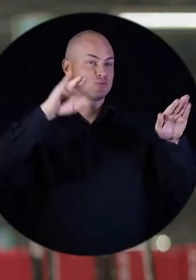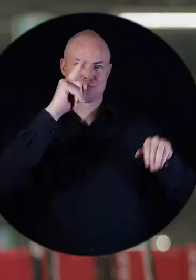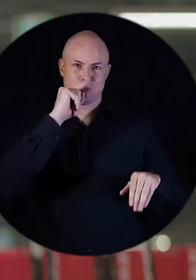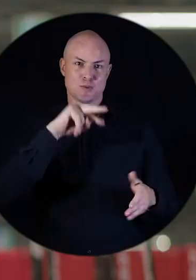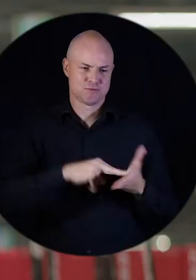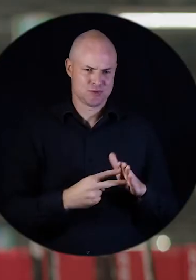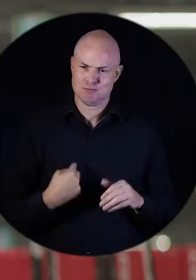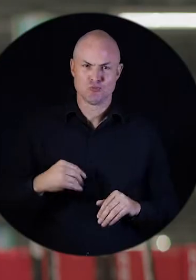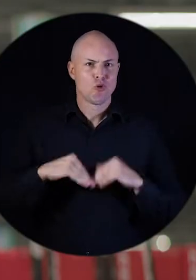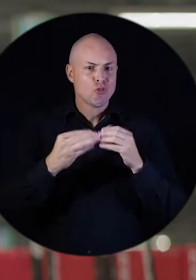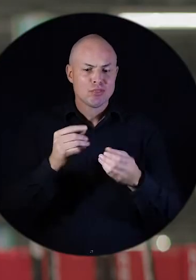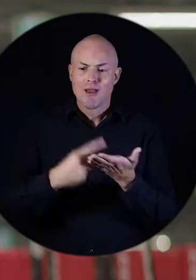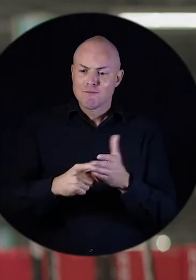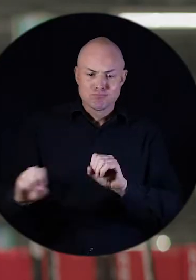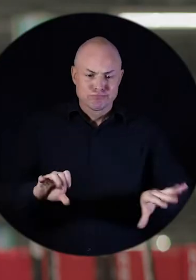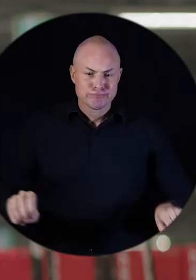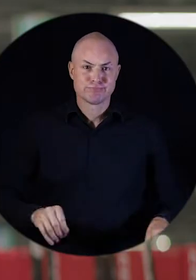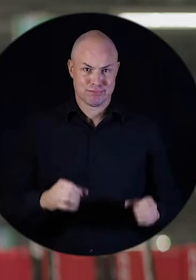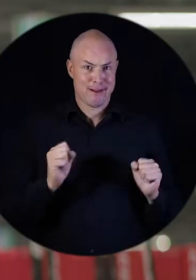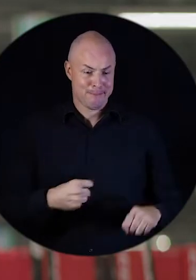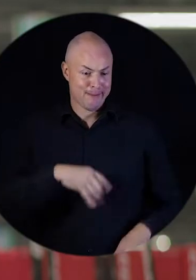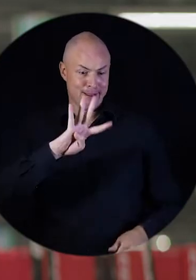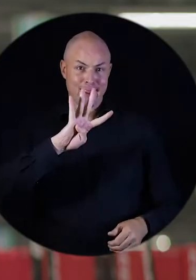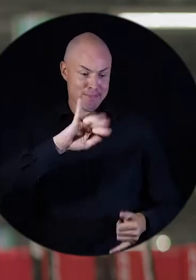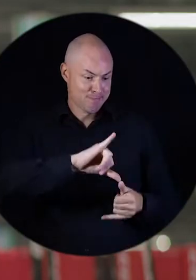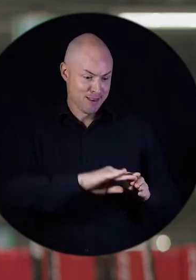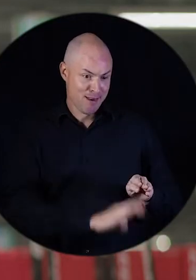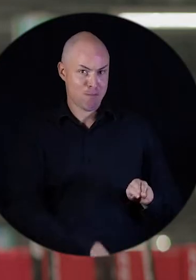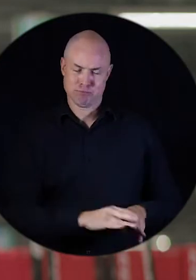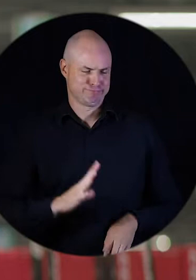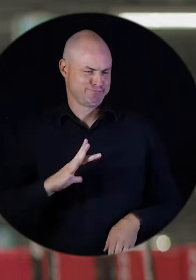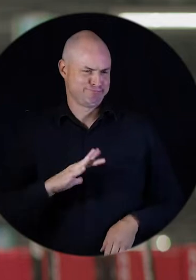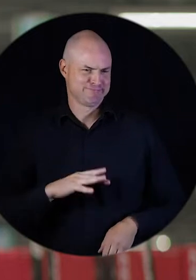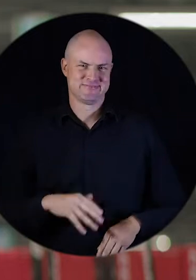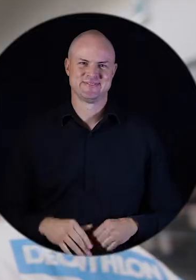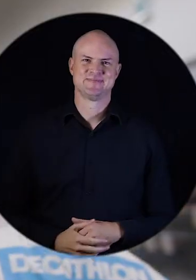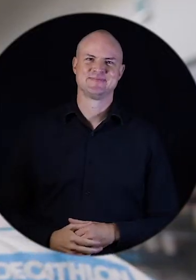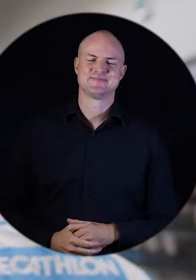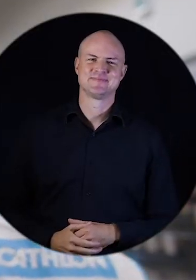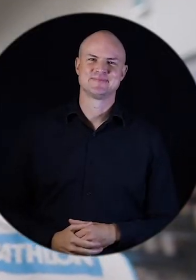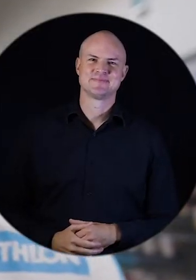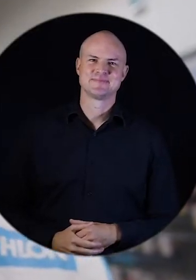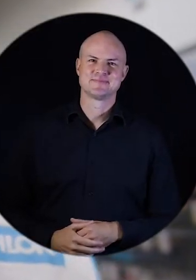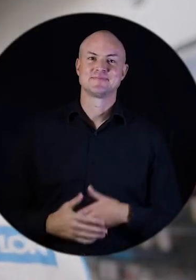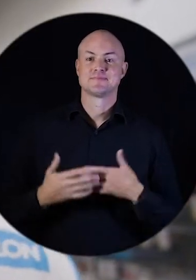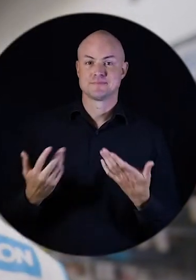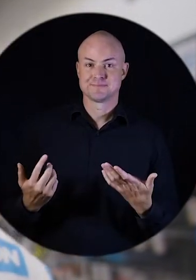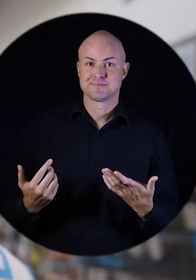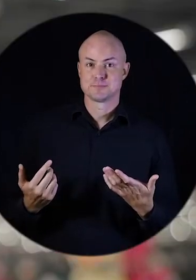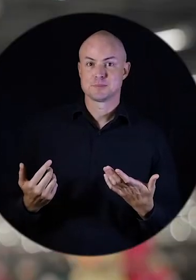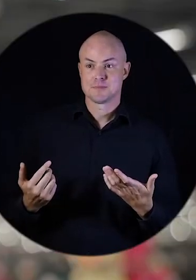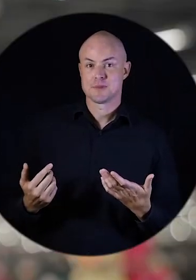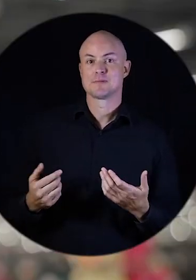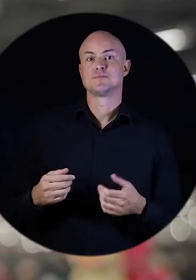que là je le dis, hey, je vais fesser le magasin, il n'y a pas de problème. À 4 pieds en descendant, ça va être numéro 1. Donc, on est parti